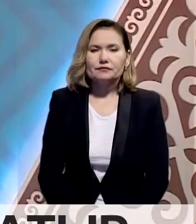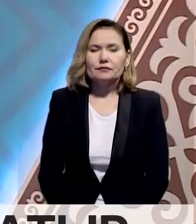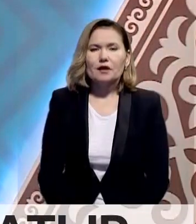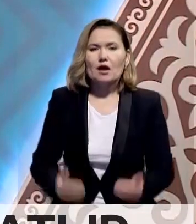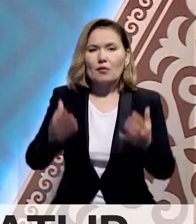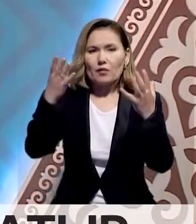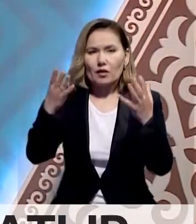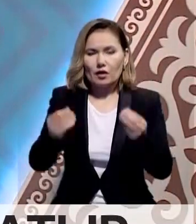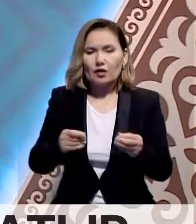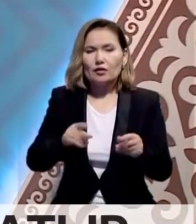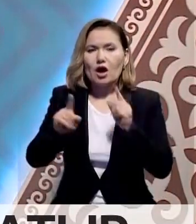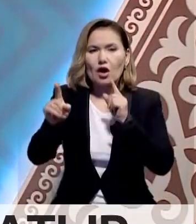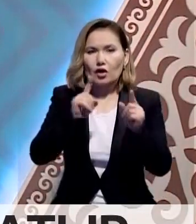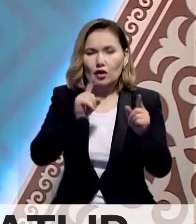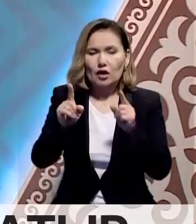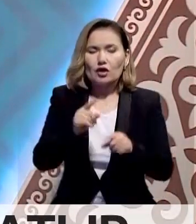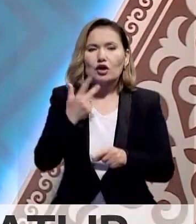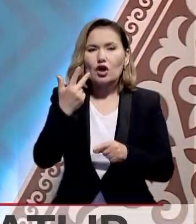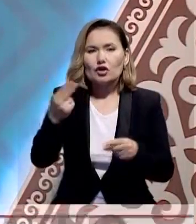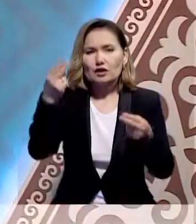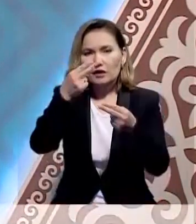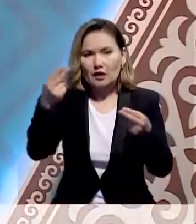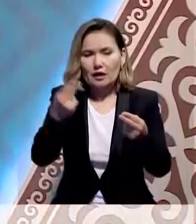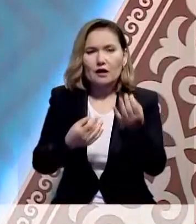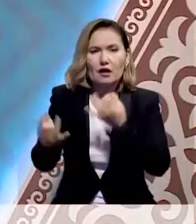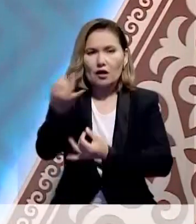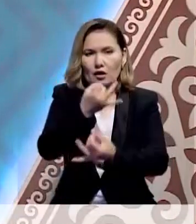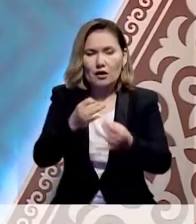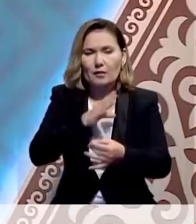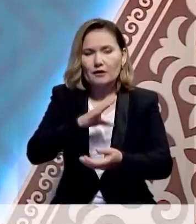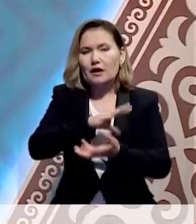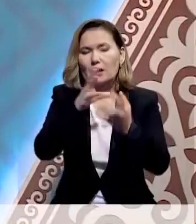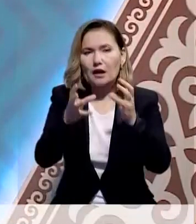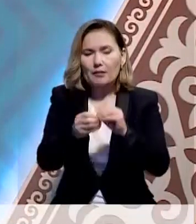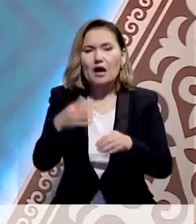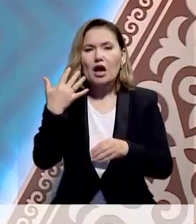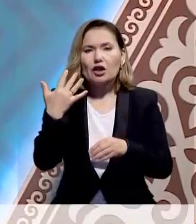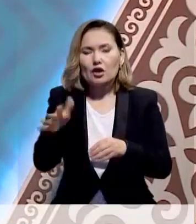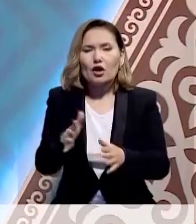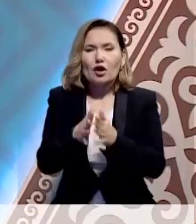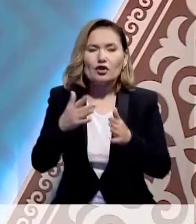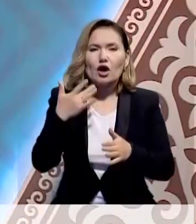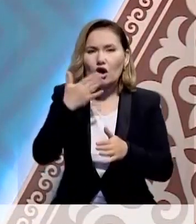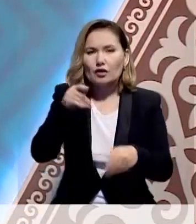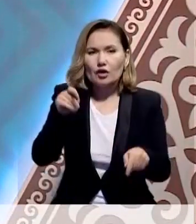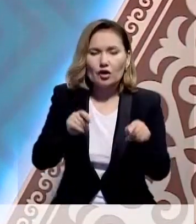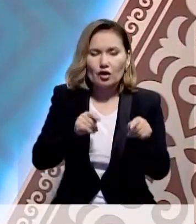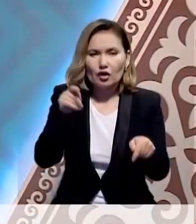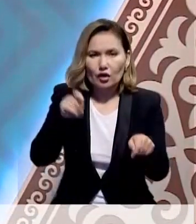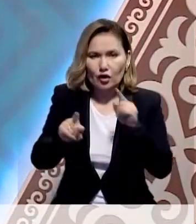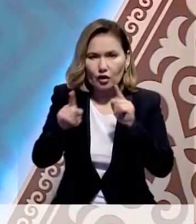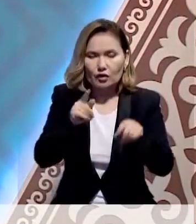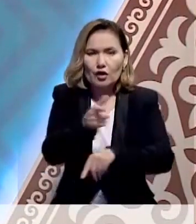Бүгін құрылтайдың жұмысы үш тақырып секция аясында жүргізілді. Нәтижесінде 50-ден астам ұлттық құрылтай мүшесі